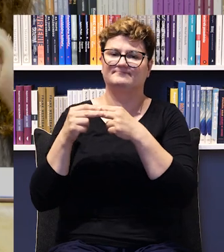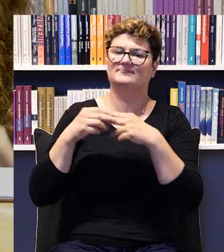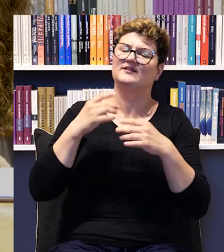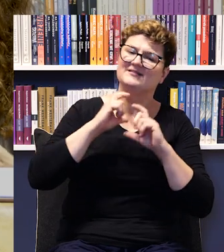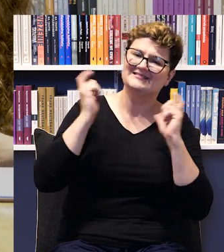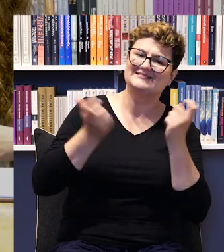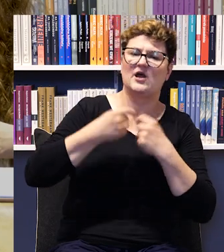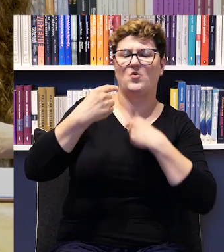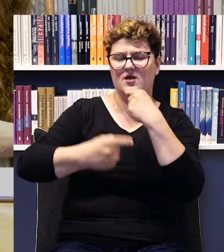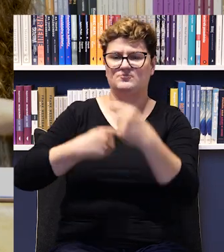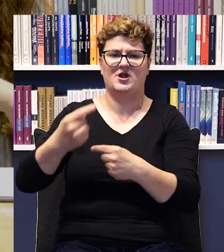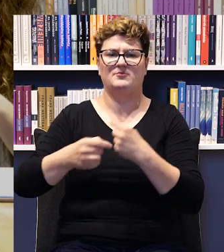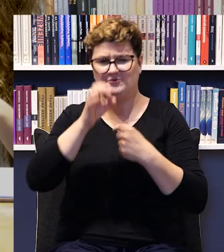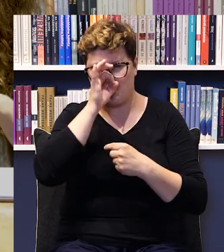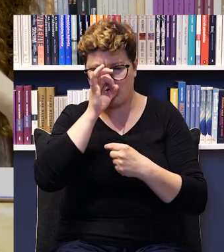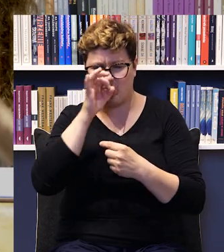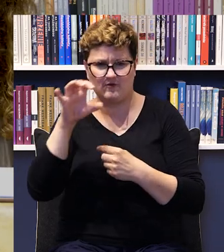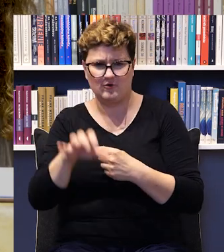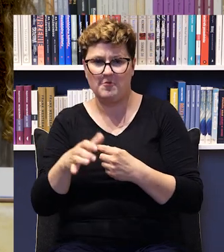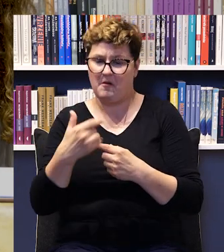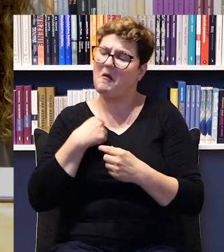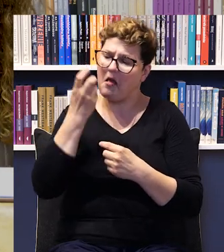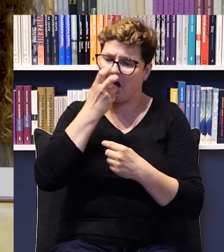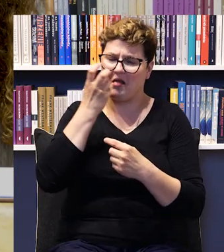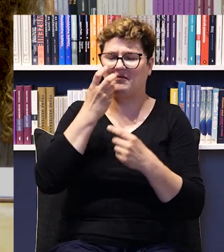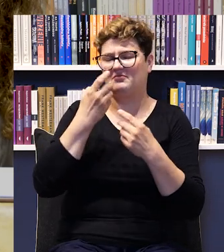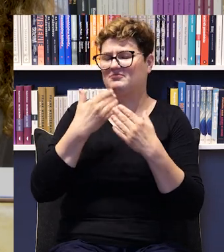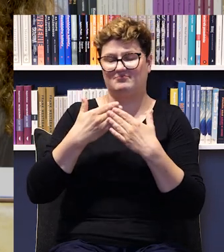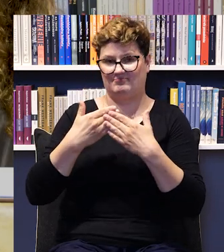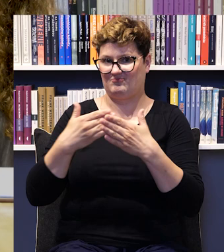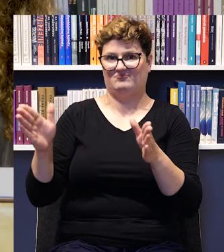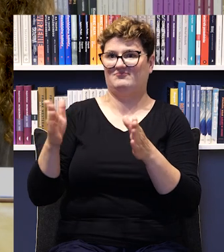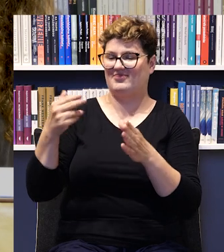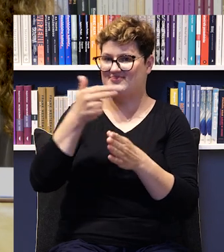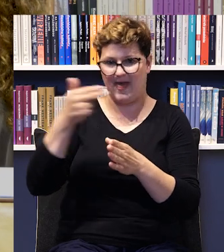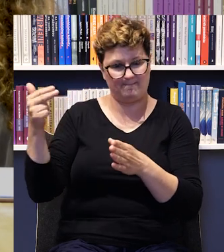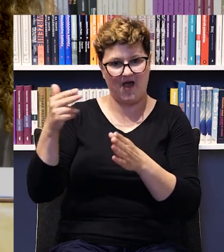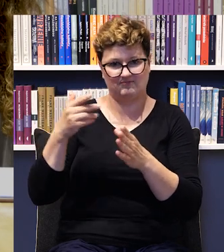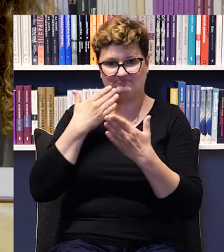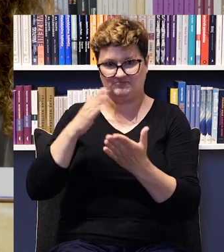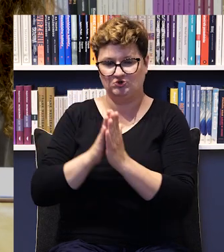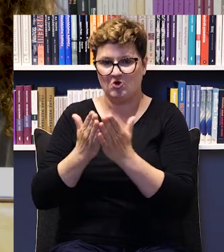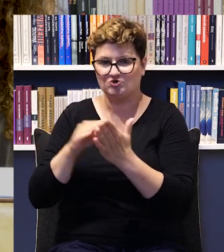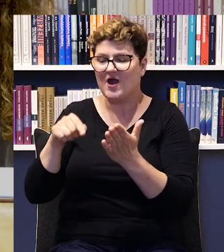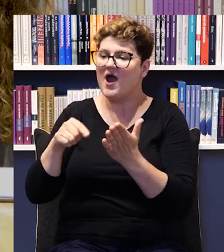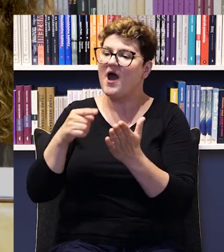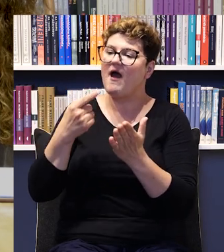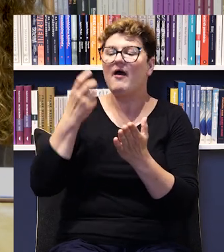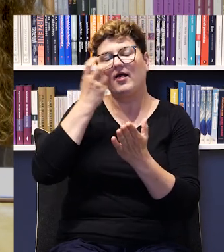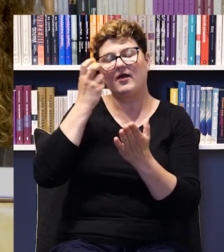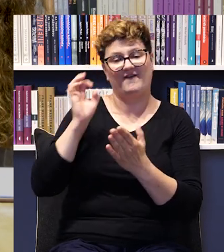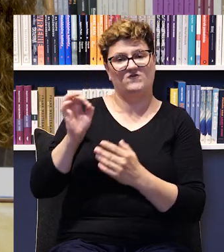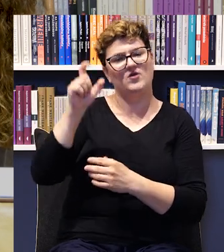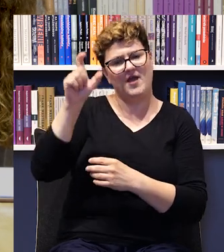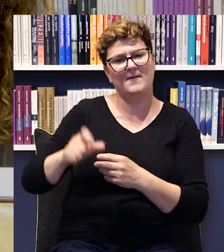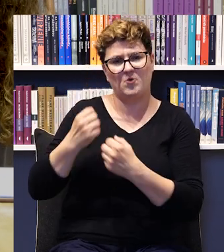rzeczywiście otworzyłaś taki dla mnie bardzo ciekawy temat tego, czy, i to właśnie też w przypadku twojej